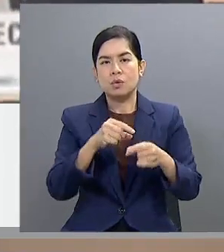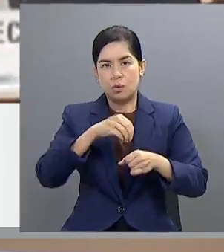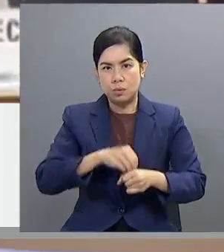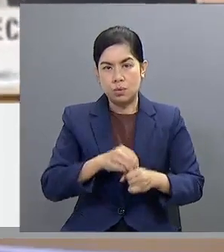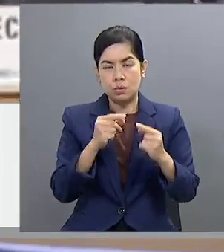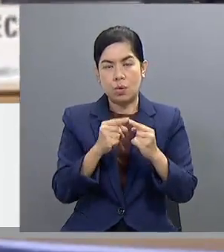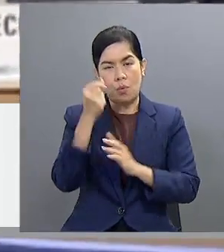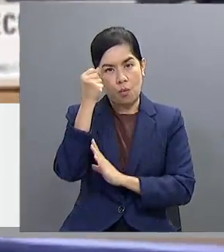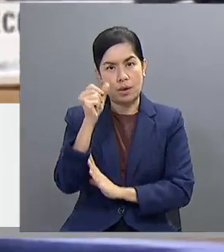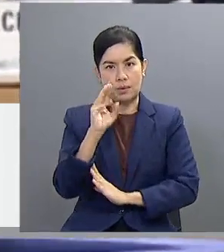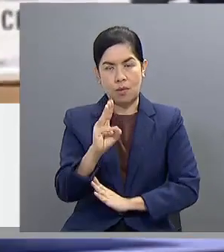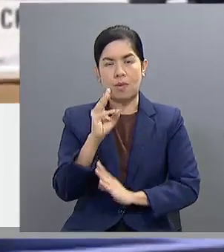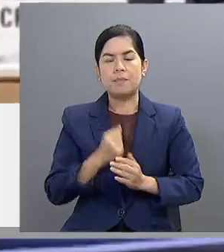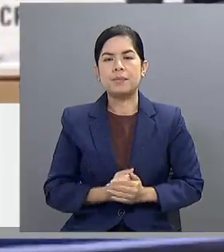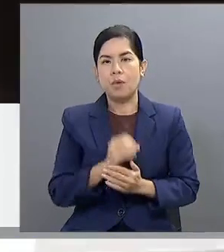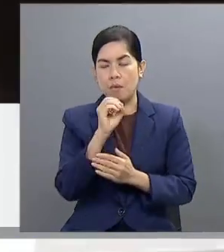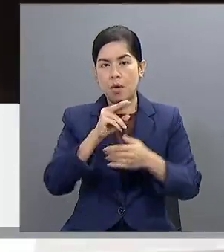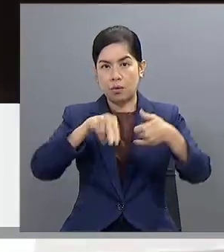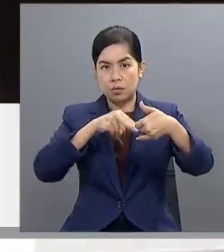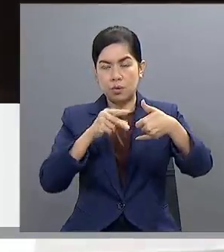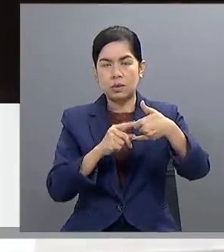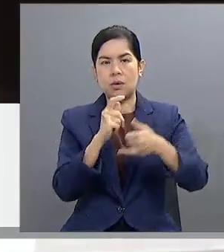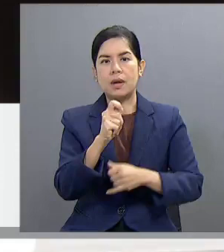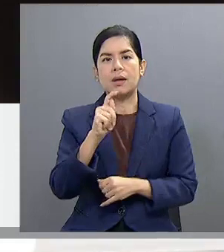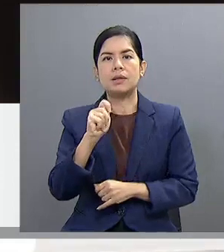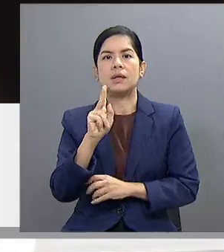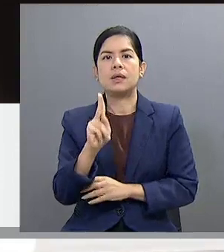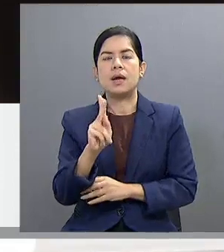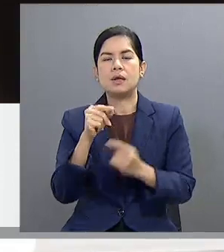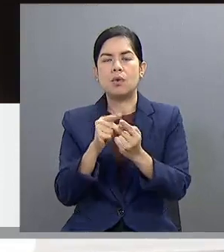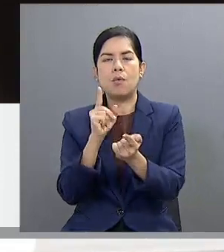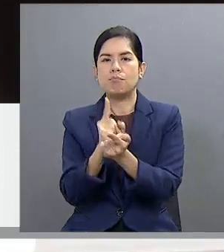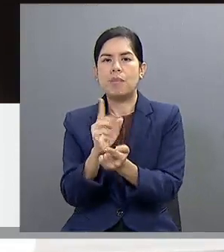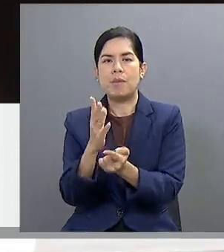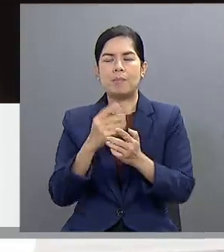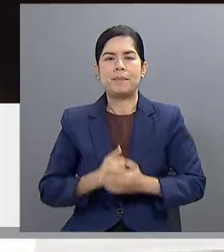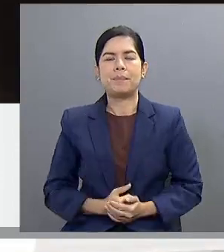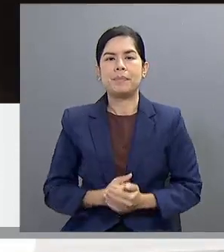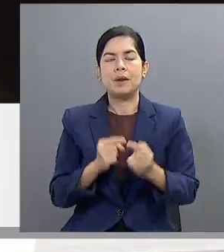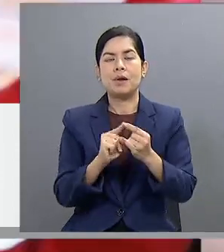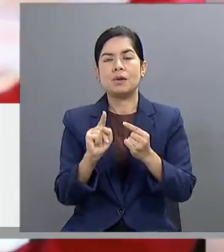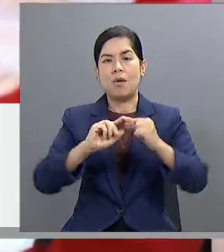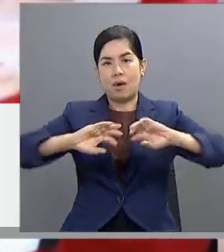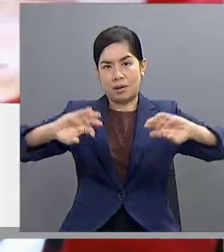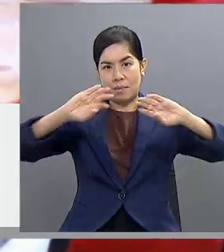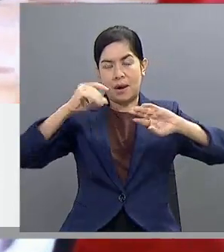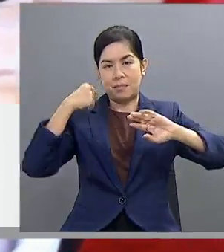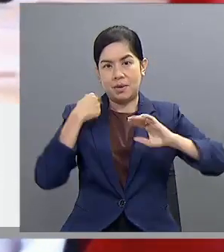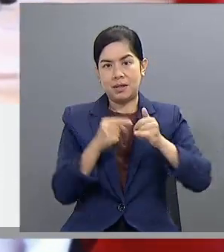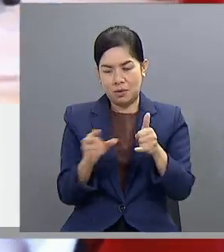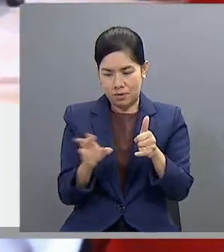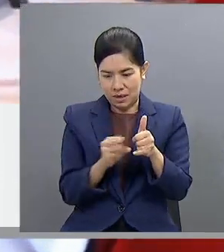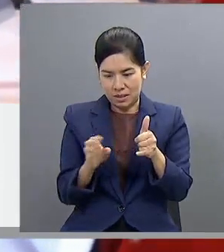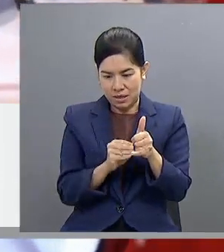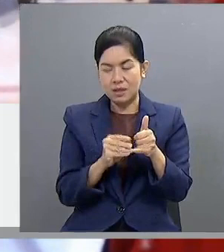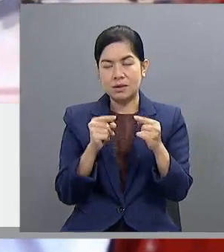การตรวจเอทีเคครั้งที่ 2ไม่พบเชื้อสำหรับรัฐบาลชุดนี้มีรัฐมนตรีติดเชื้อกับ 19รวม 6คนแล้วค่ะนอก